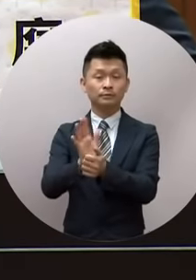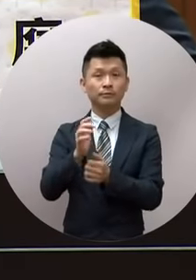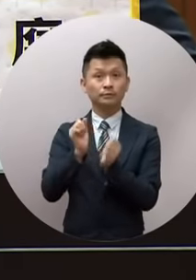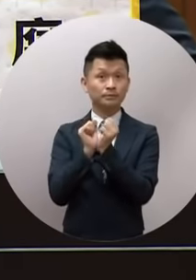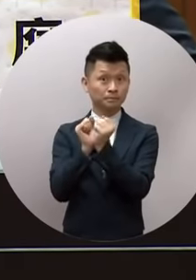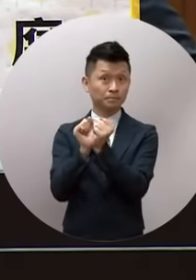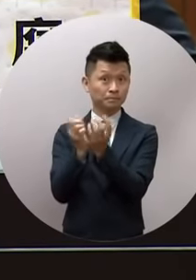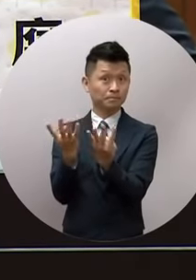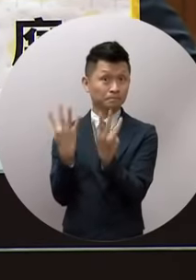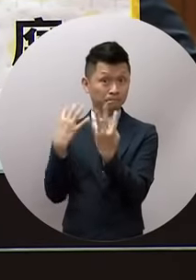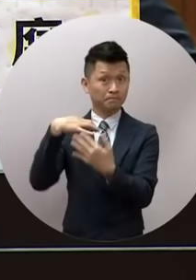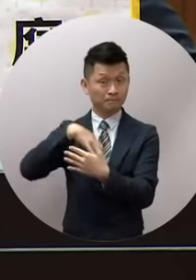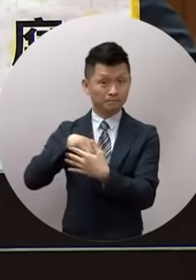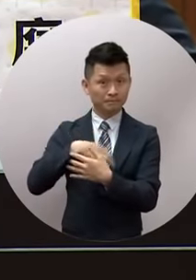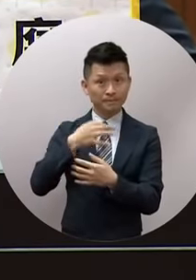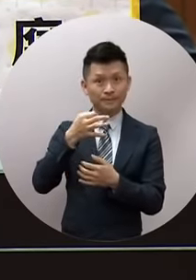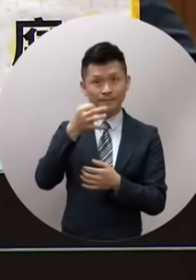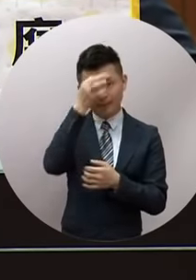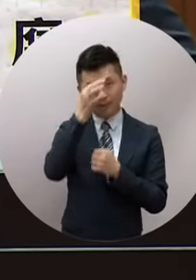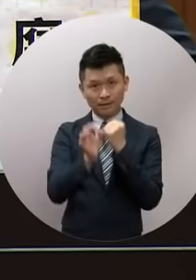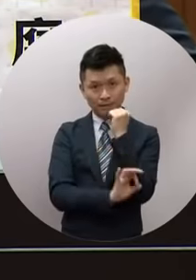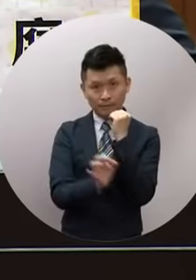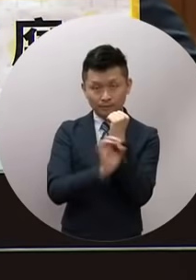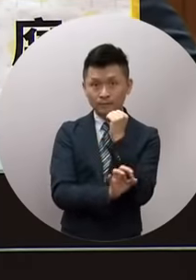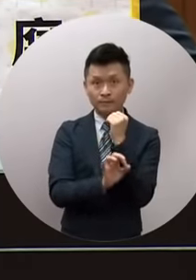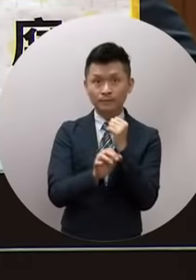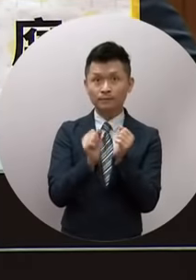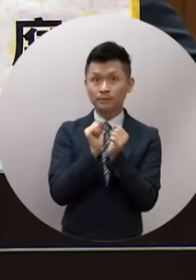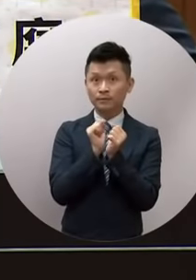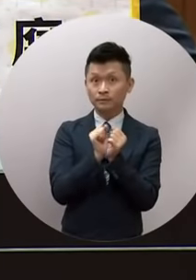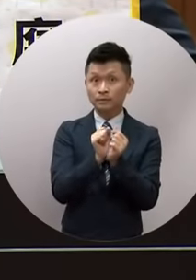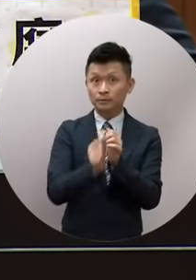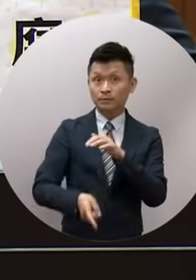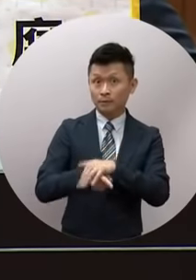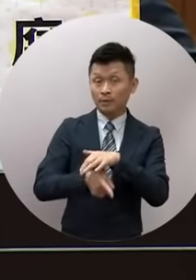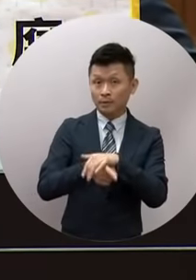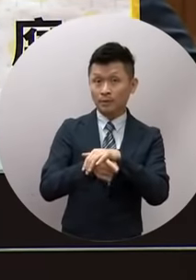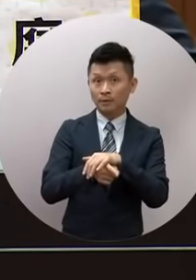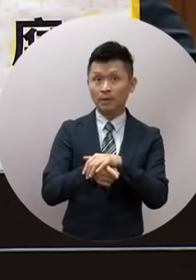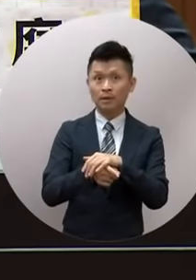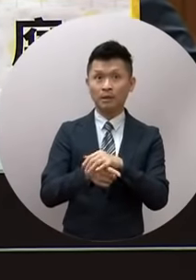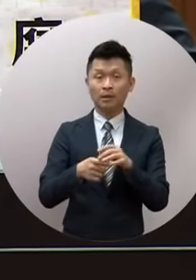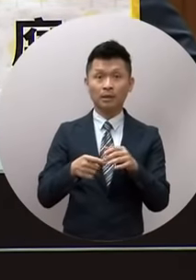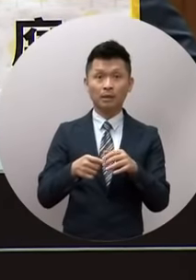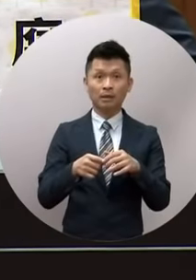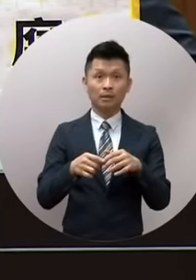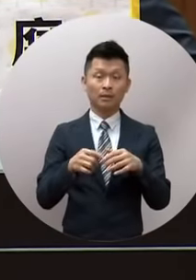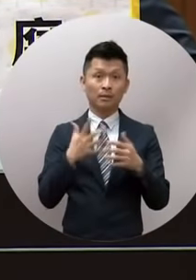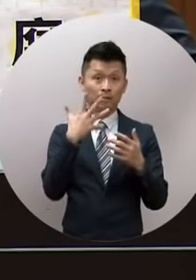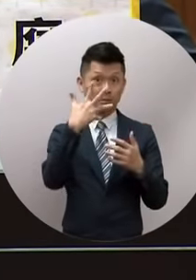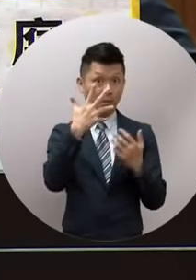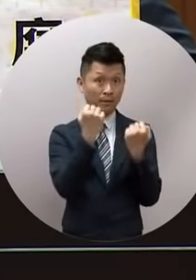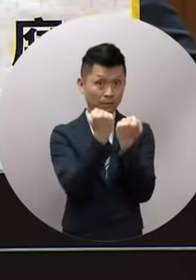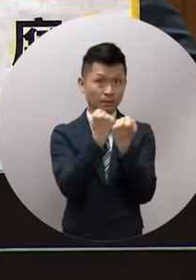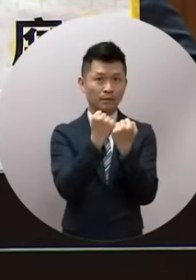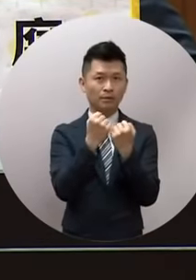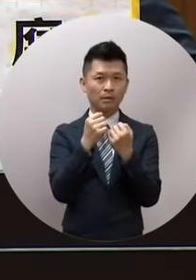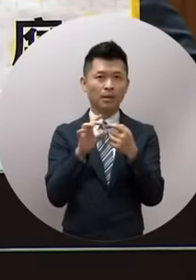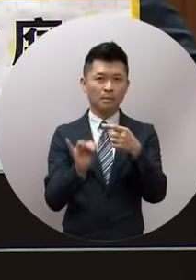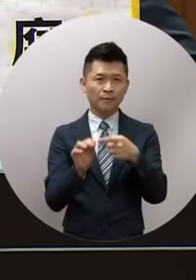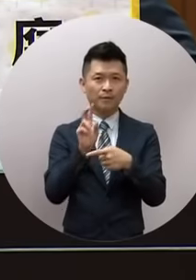哦，伫咱的外役间内底贪污治罪条例的案件哦，诶收容人巴德外役间是23.8%